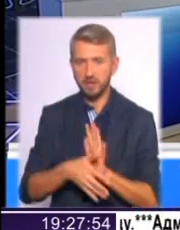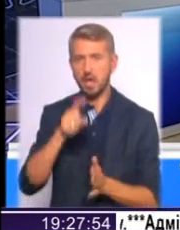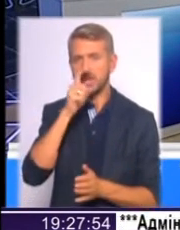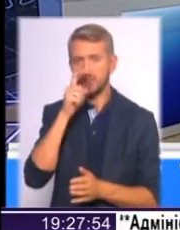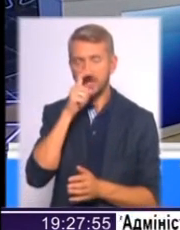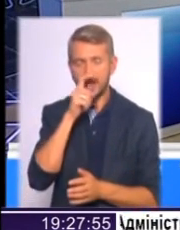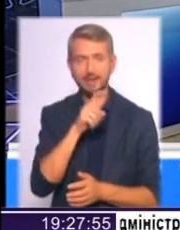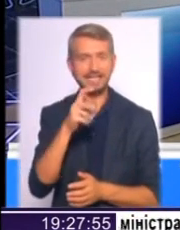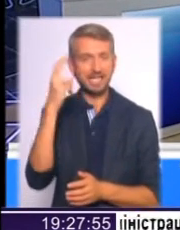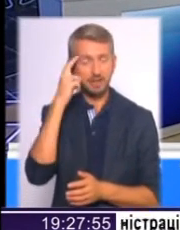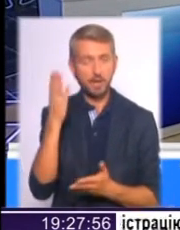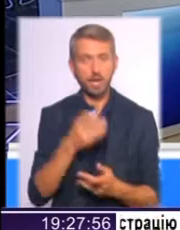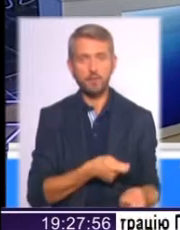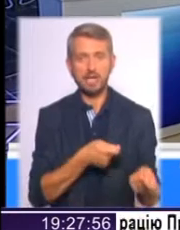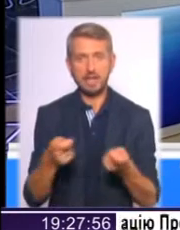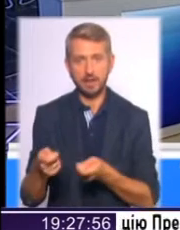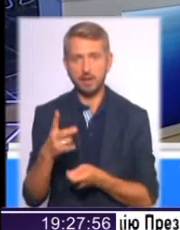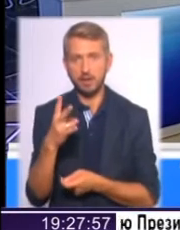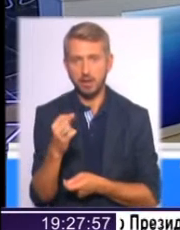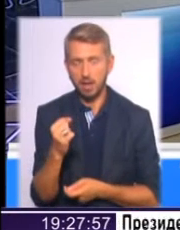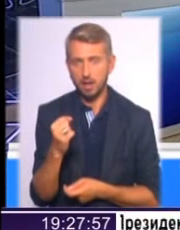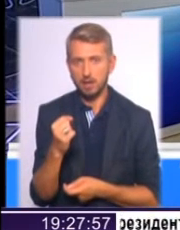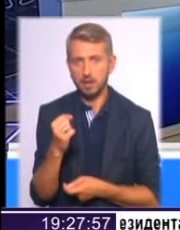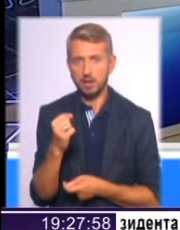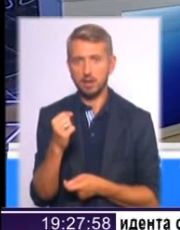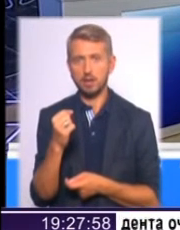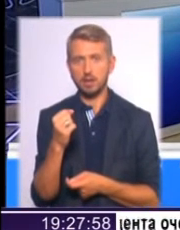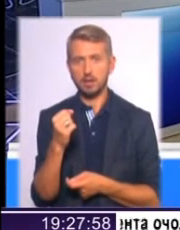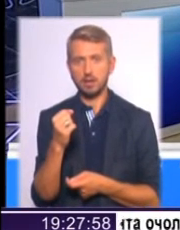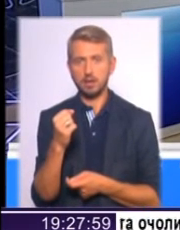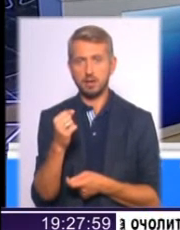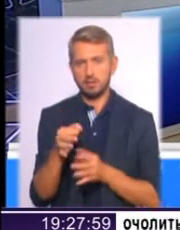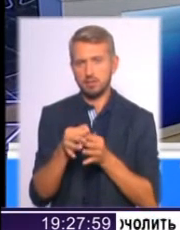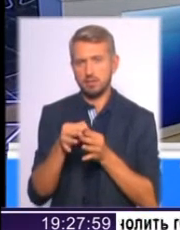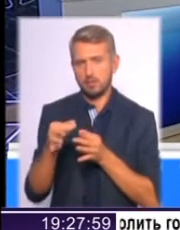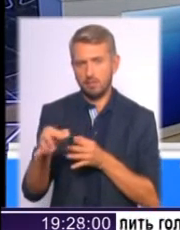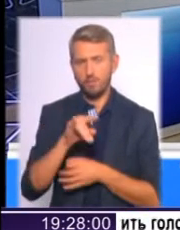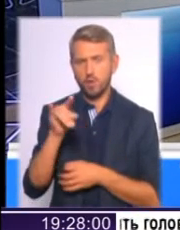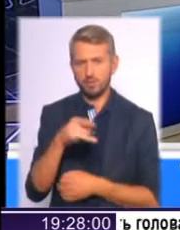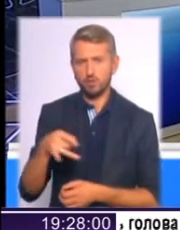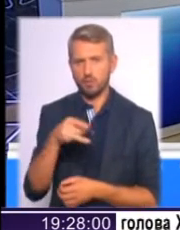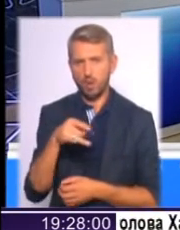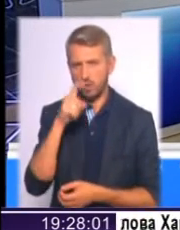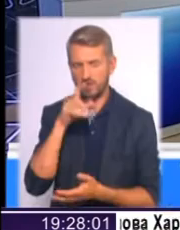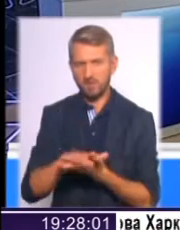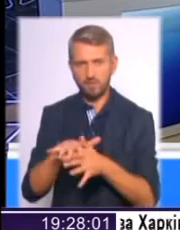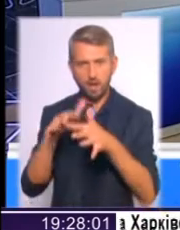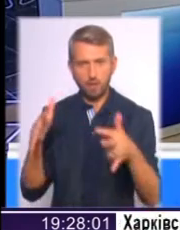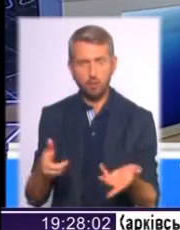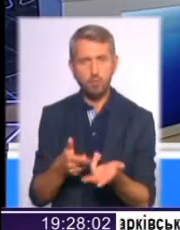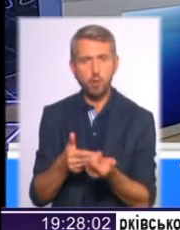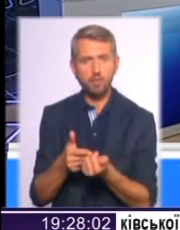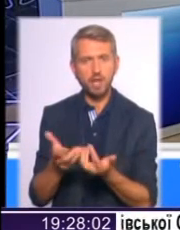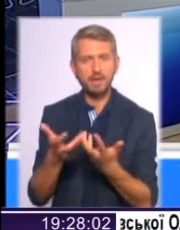Києва, яке везеться на глибоцьку свалку в Бориспільському районі, і порахували